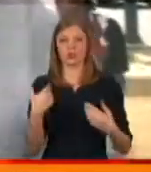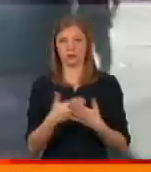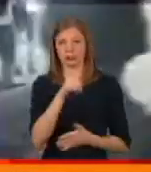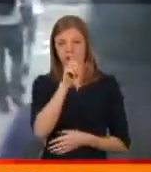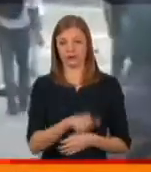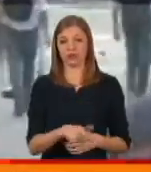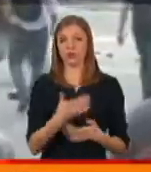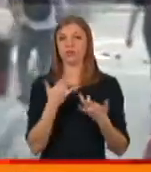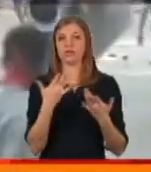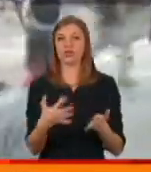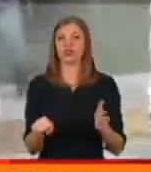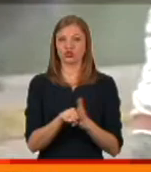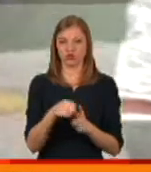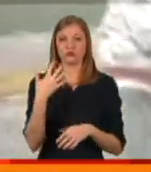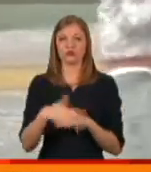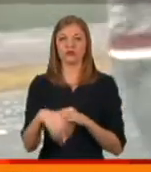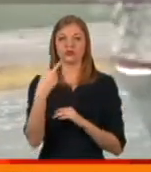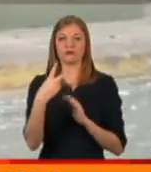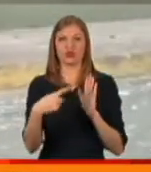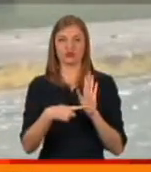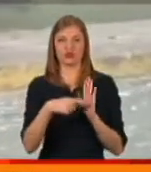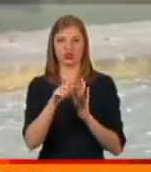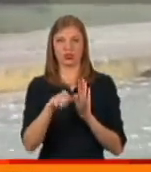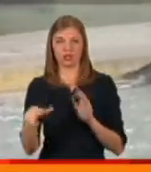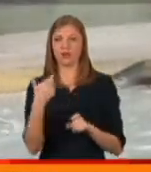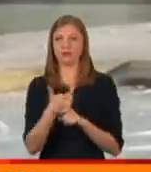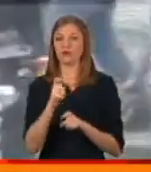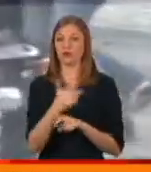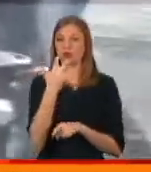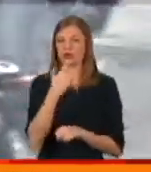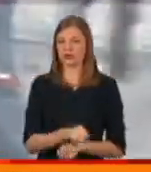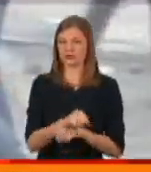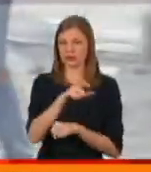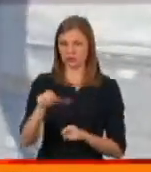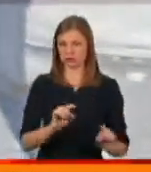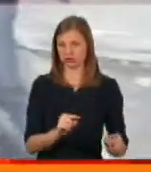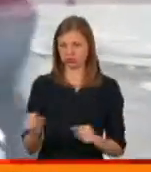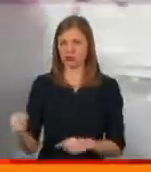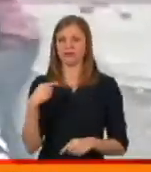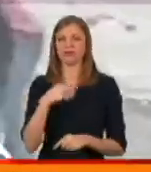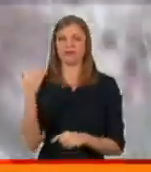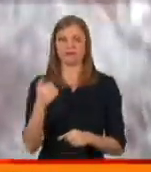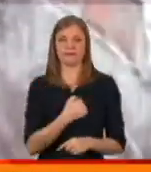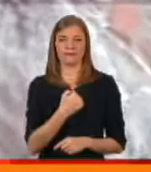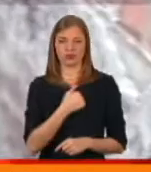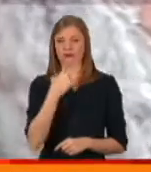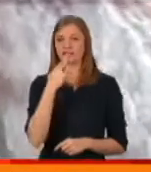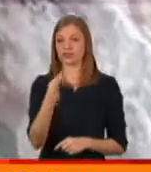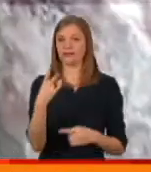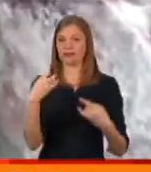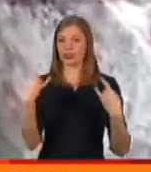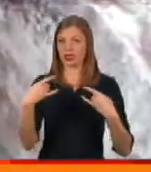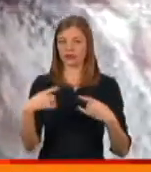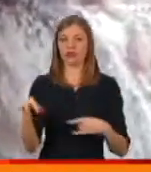нього. Кількість жертв уже сягнула 26, понад 300 мітингарів затримані. Венесуельські військові заявили на